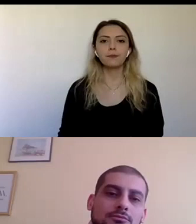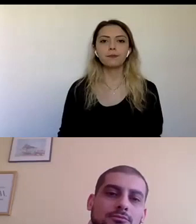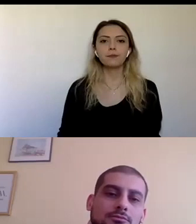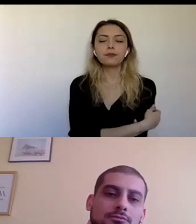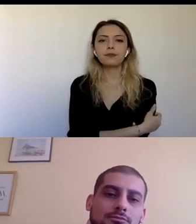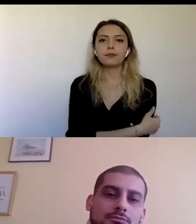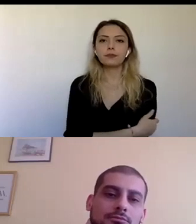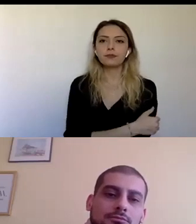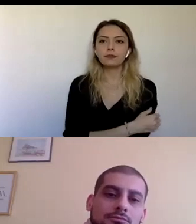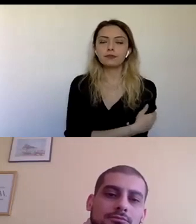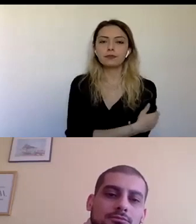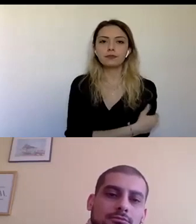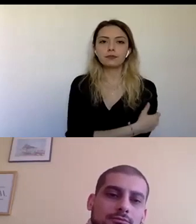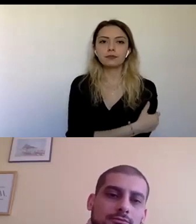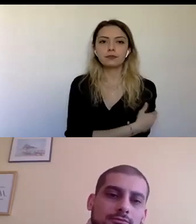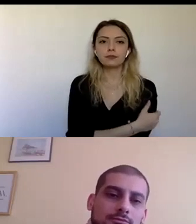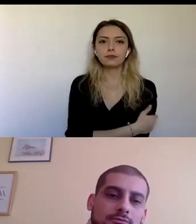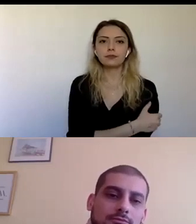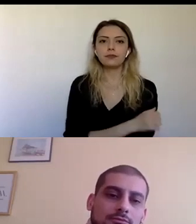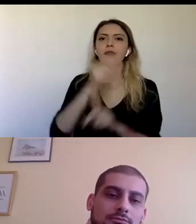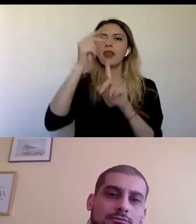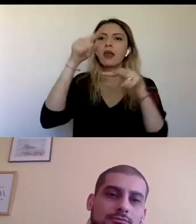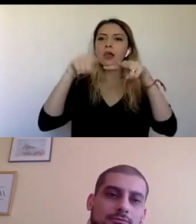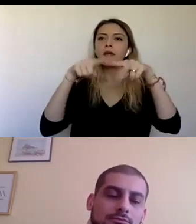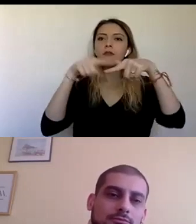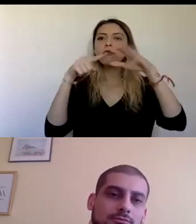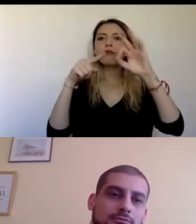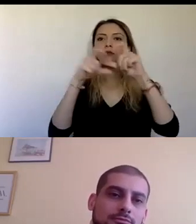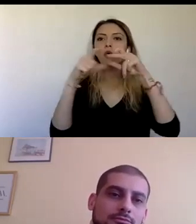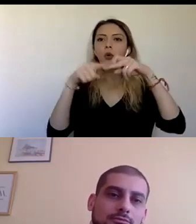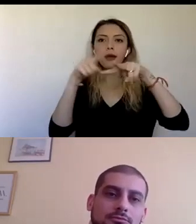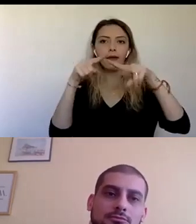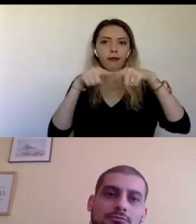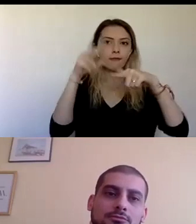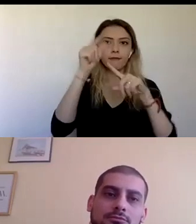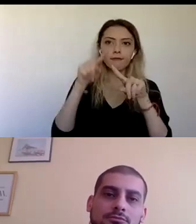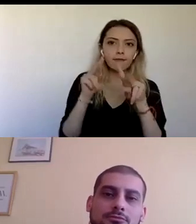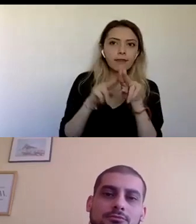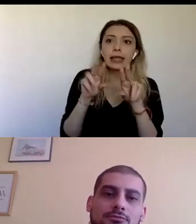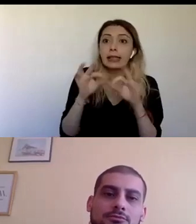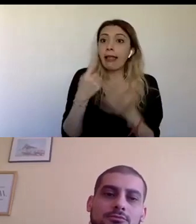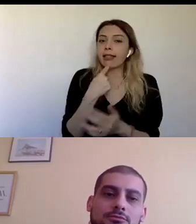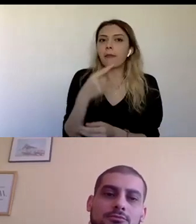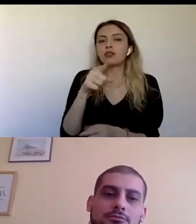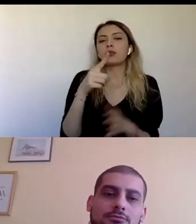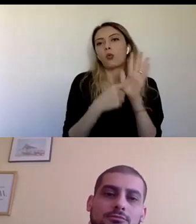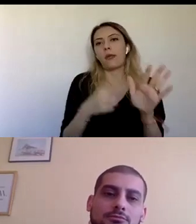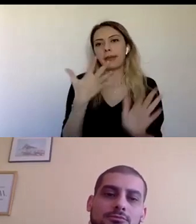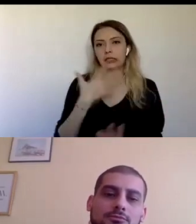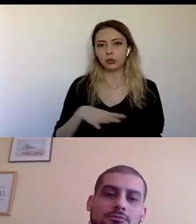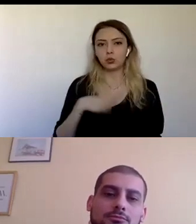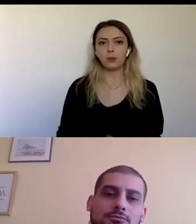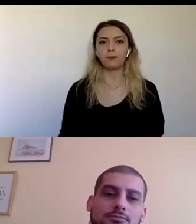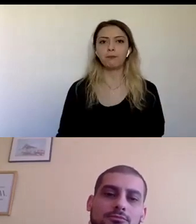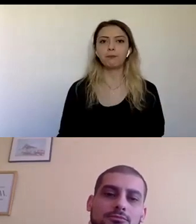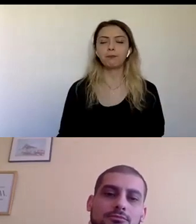Infografik demişken de aslında infografik deyince neyi kastettiğimi şuradaki siteden birkaç örnekle göstereyim. Aslında bizim